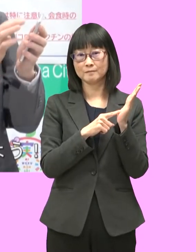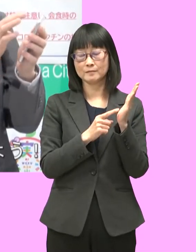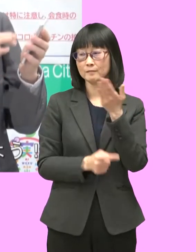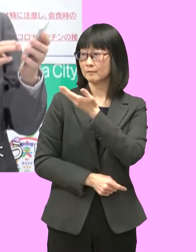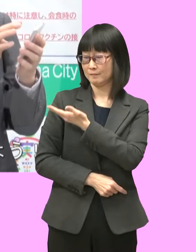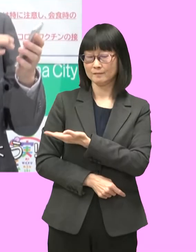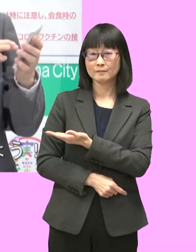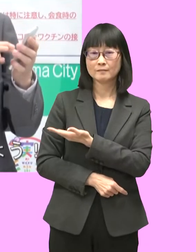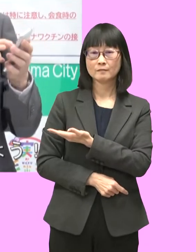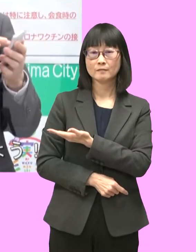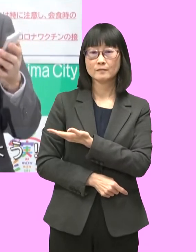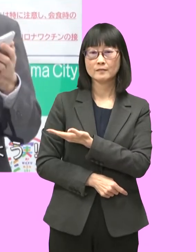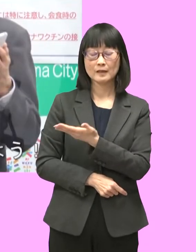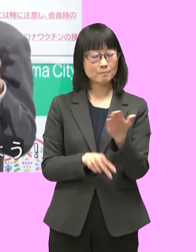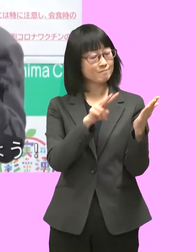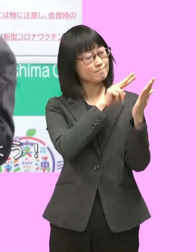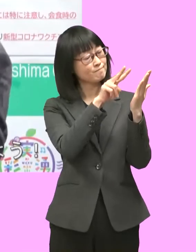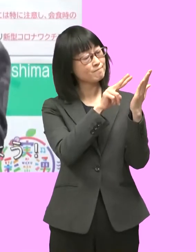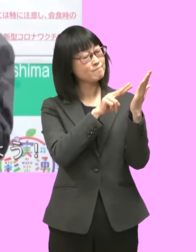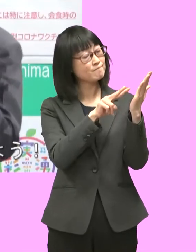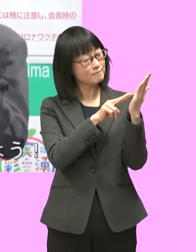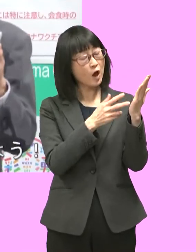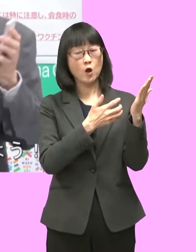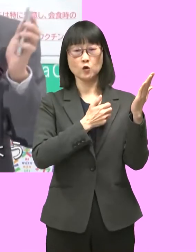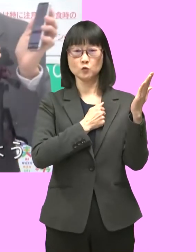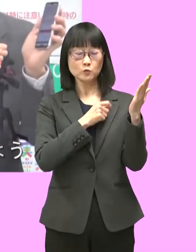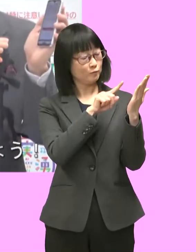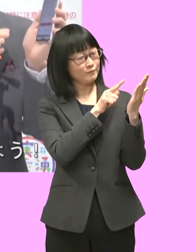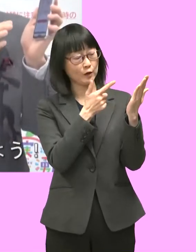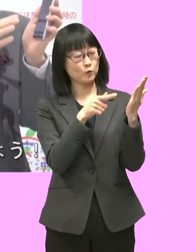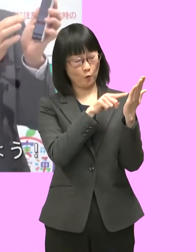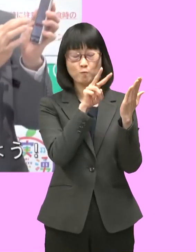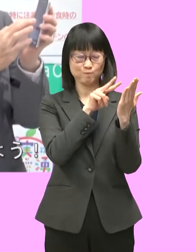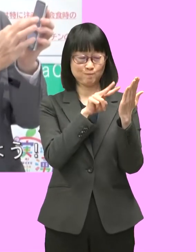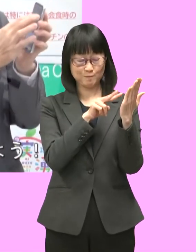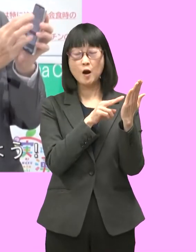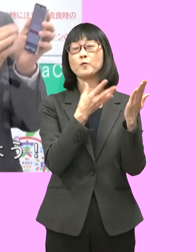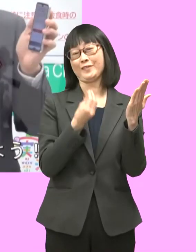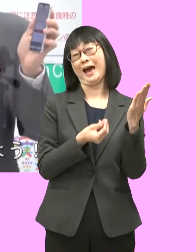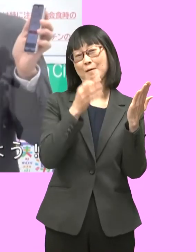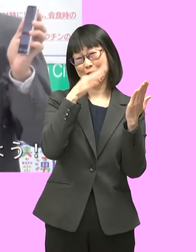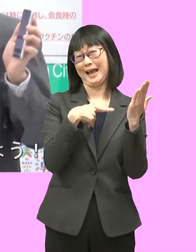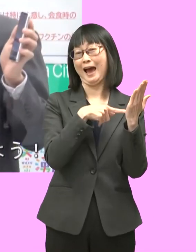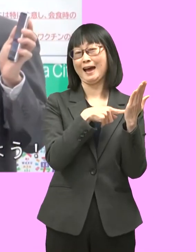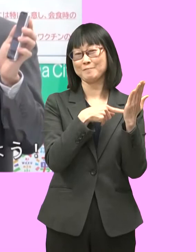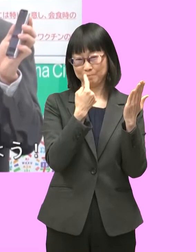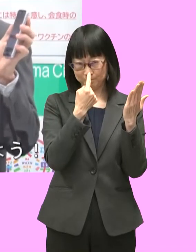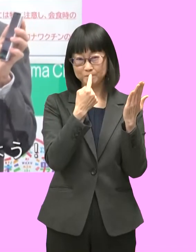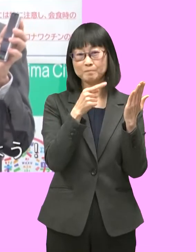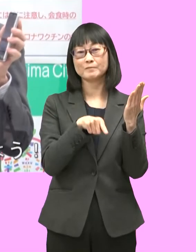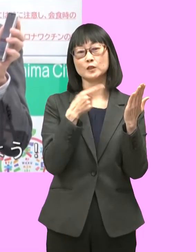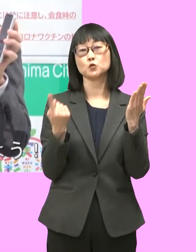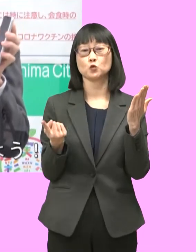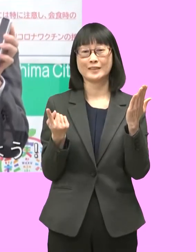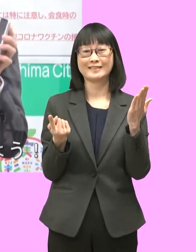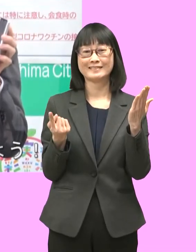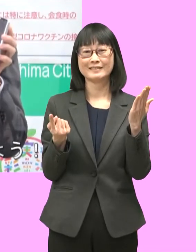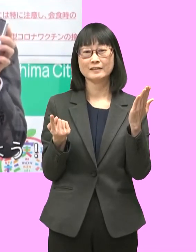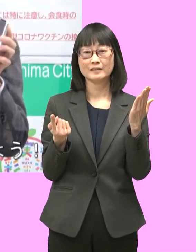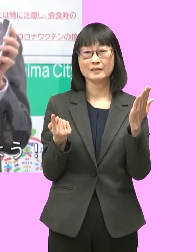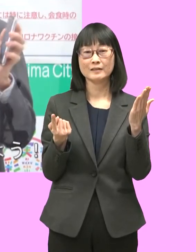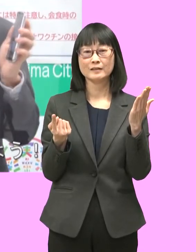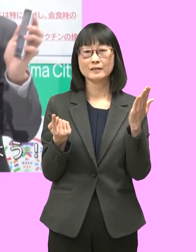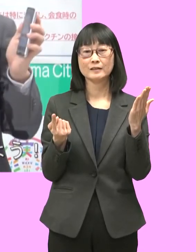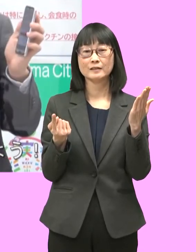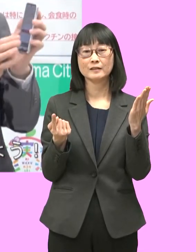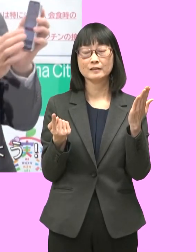で、まあ、こう書いてあるんですが、大体私これで読んでますんで次進みます。で次はこちら